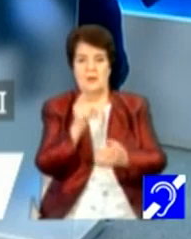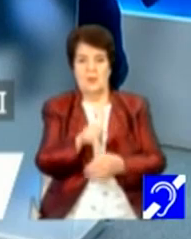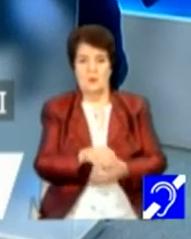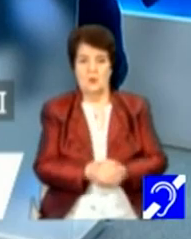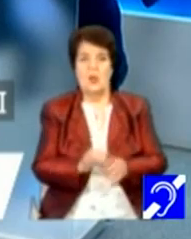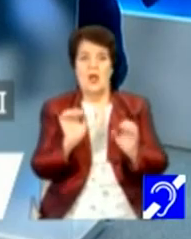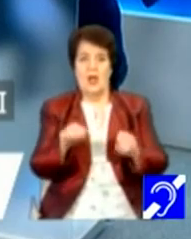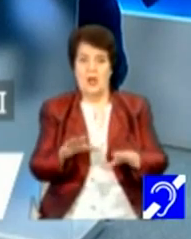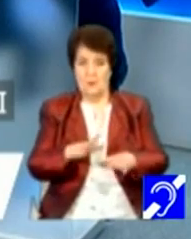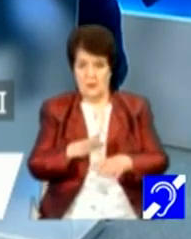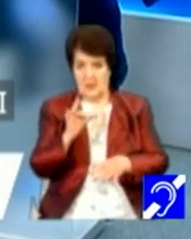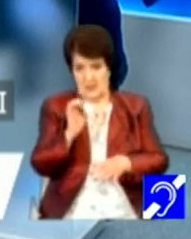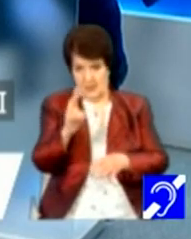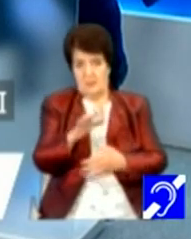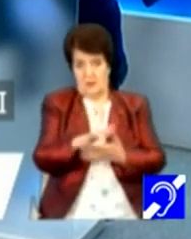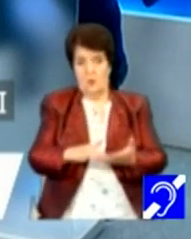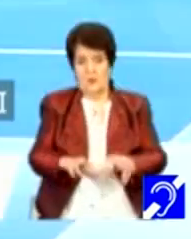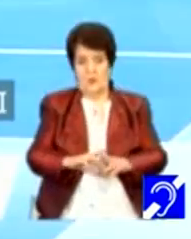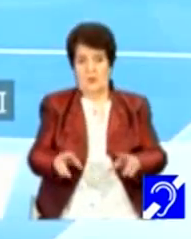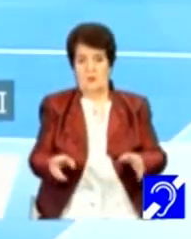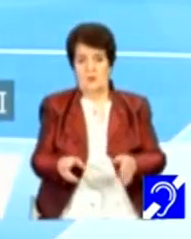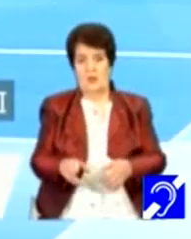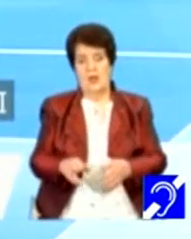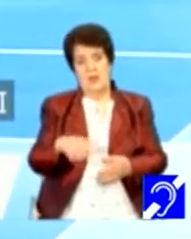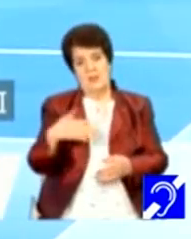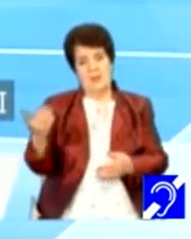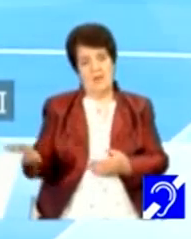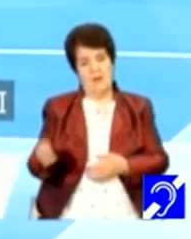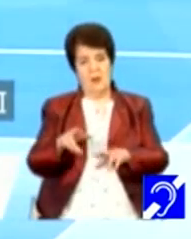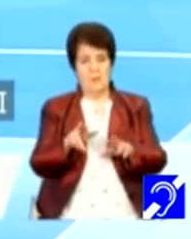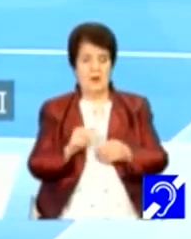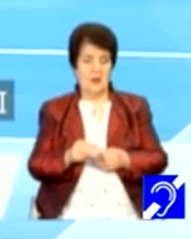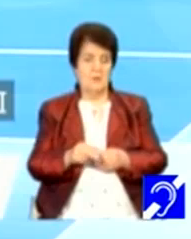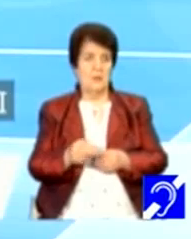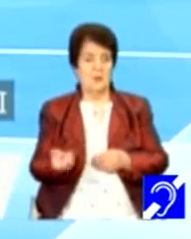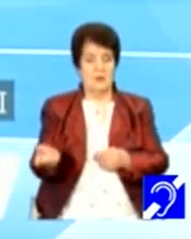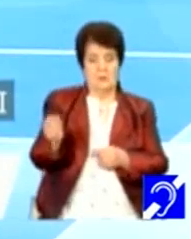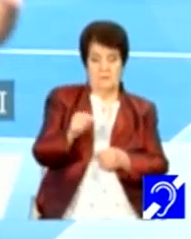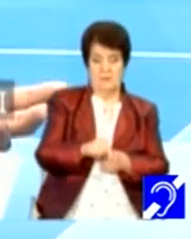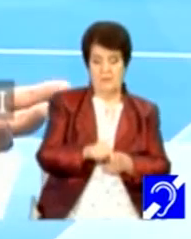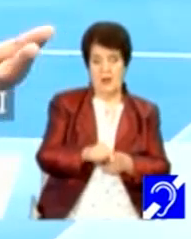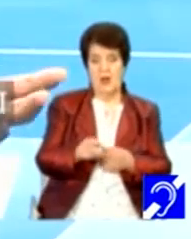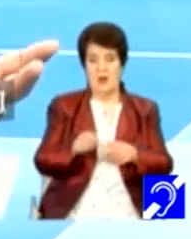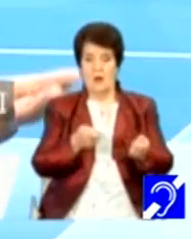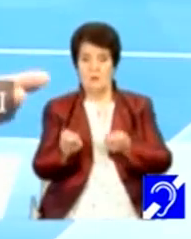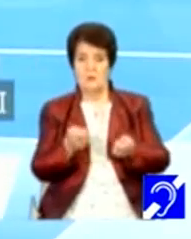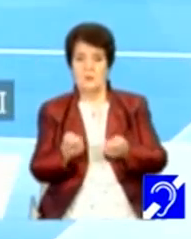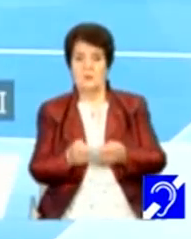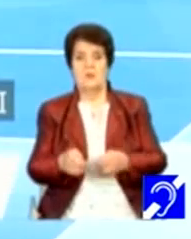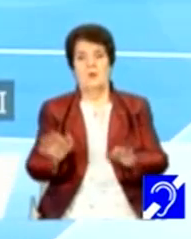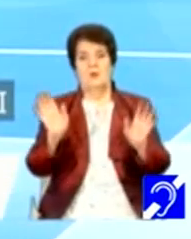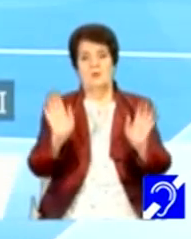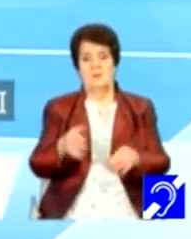Că ar putea, există riscul ăsta în continuare. Adică sună bine așa din afara Parlamentului, dar cum îi convinge, ce garanție au ei că nici dumneavoastră și dumneavoastră veți